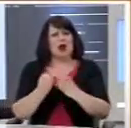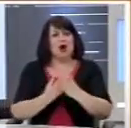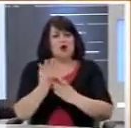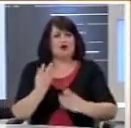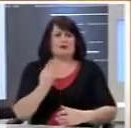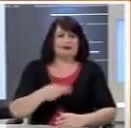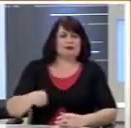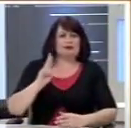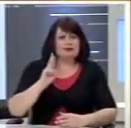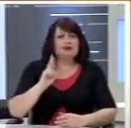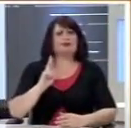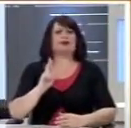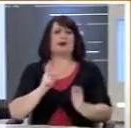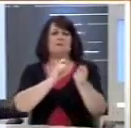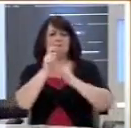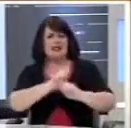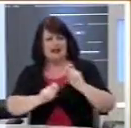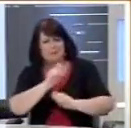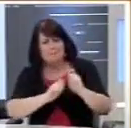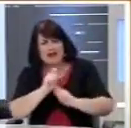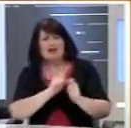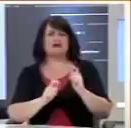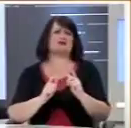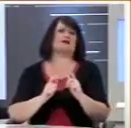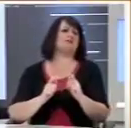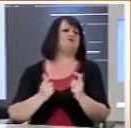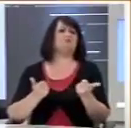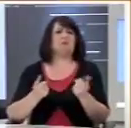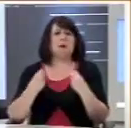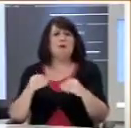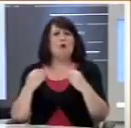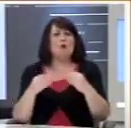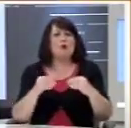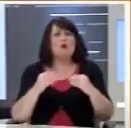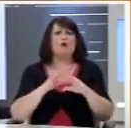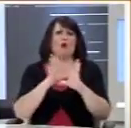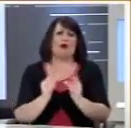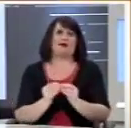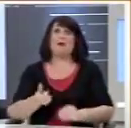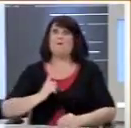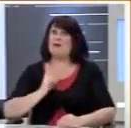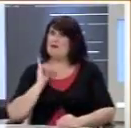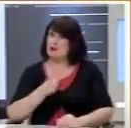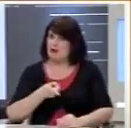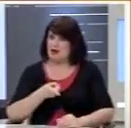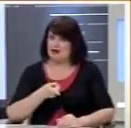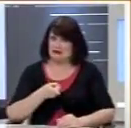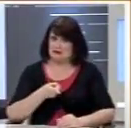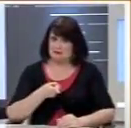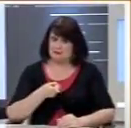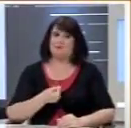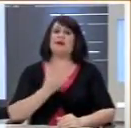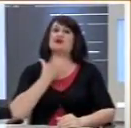της παραγωγής στη μεταποίηση και στις πωλήσεις. Μην επενδύετε σε αυτό. Να κάνουμε μια